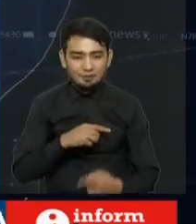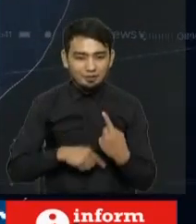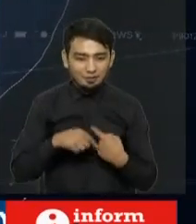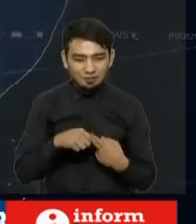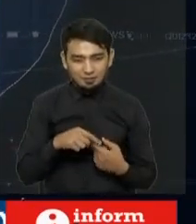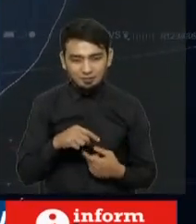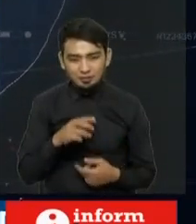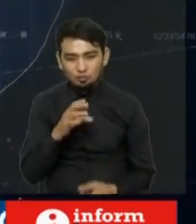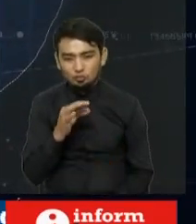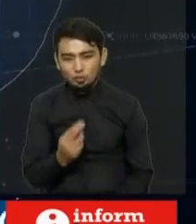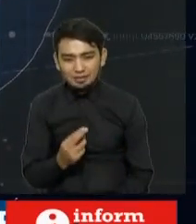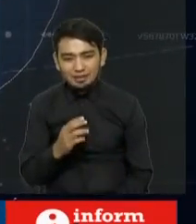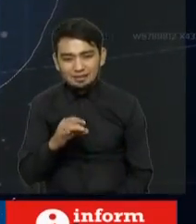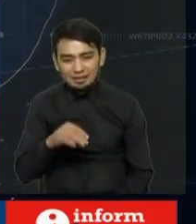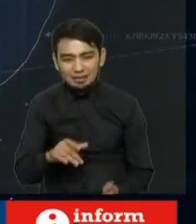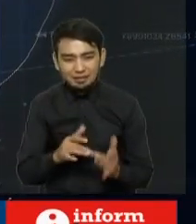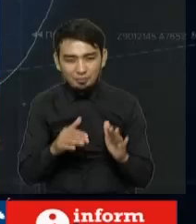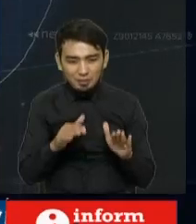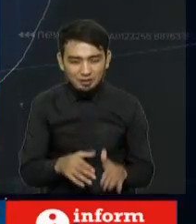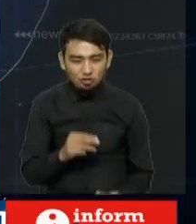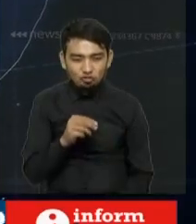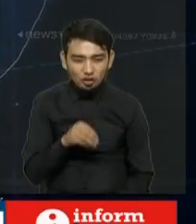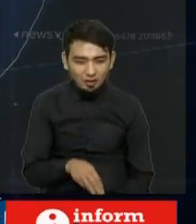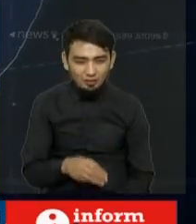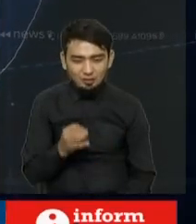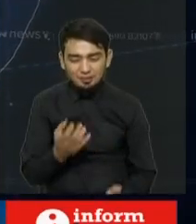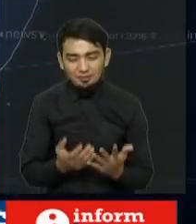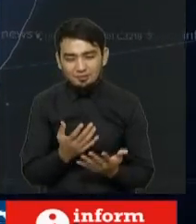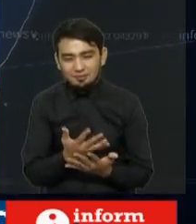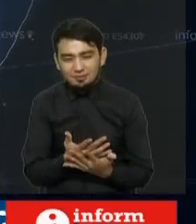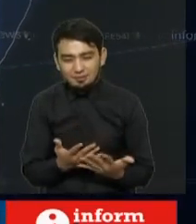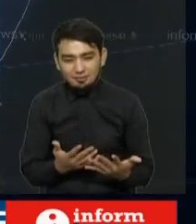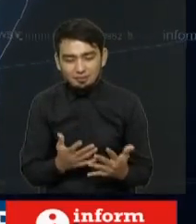это из социальных сетей, это из каких-то